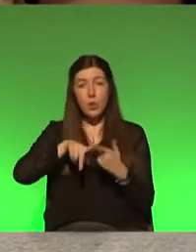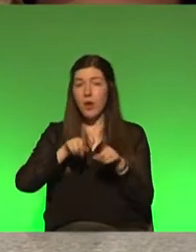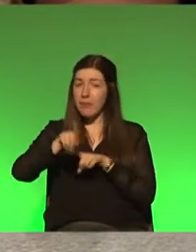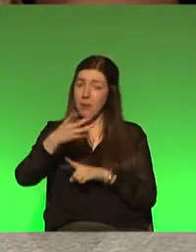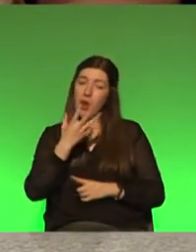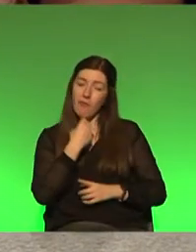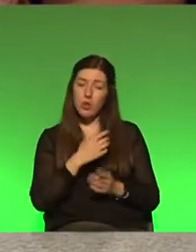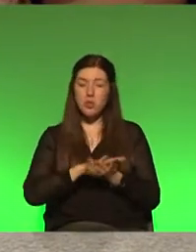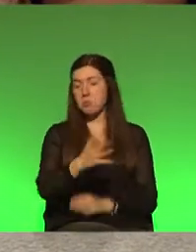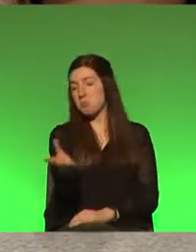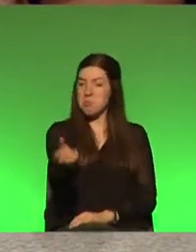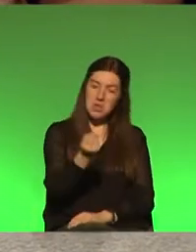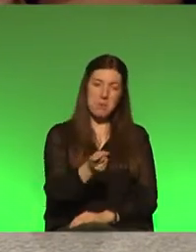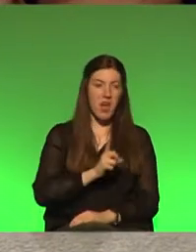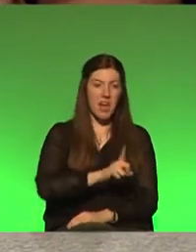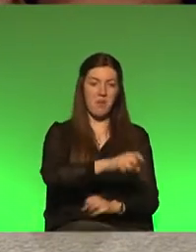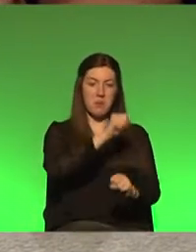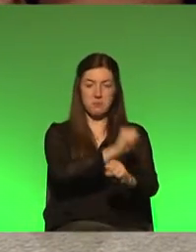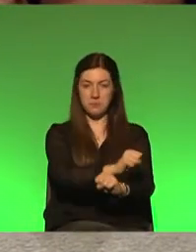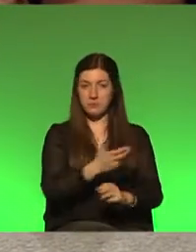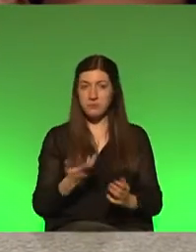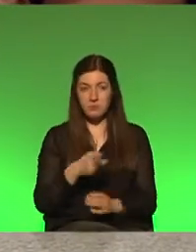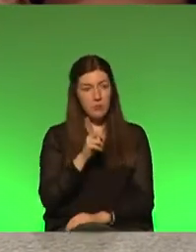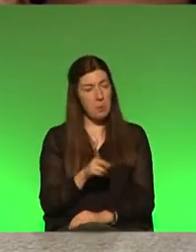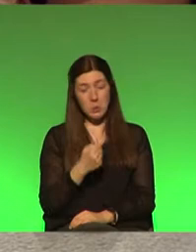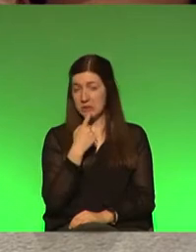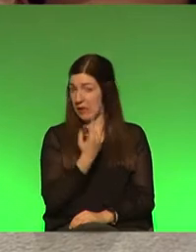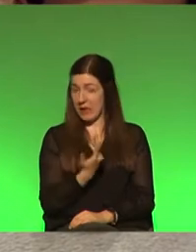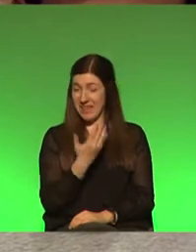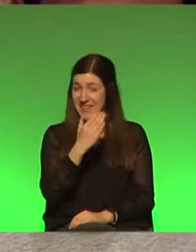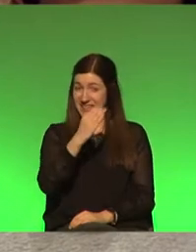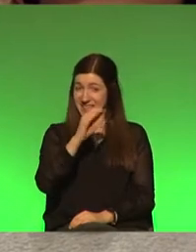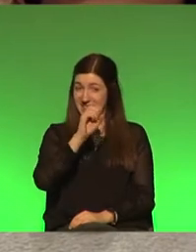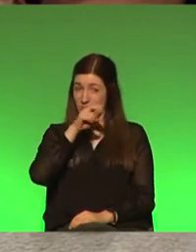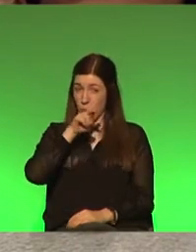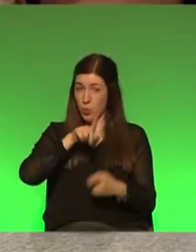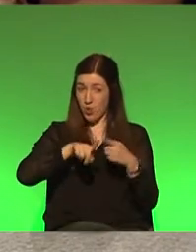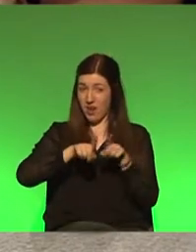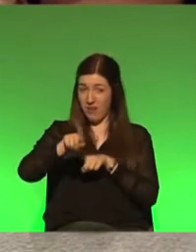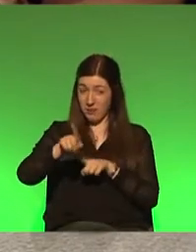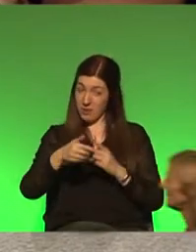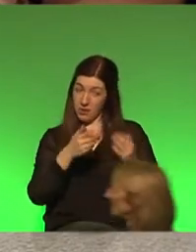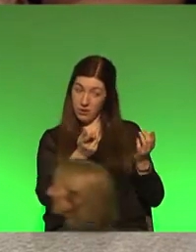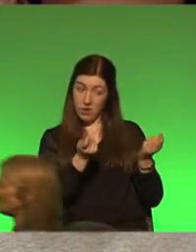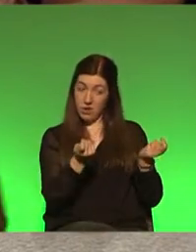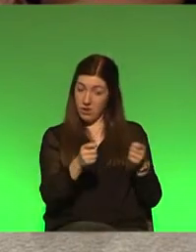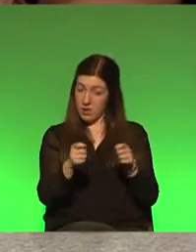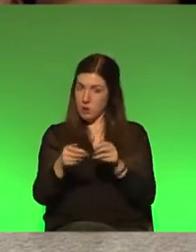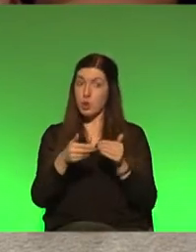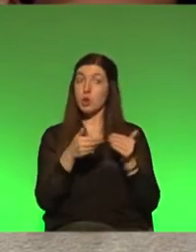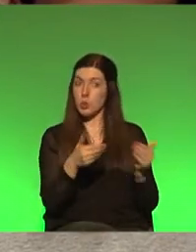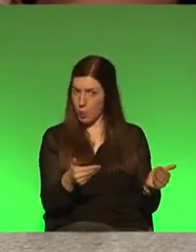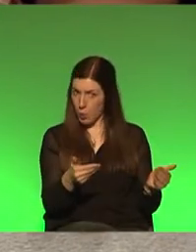Menschen für eine Woche wegsperren. Und man muss klar sagen, wenn CDU und FDP das so beschließen, wie sie es